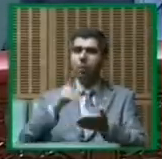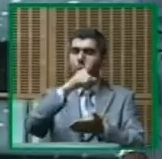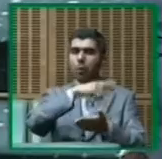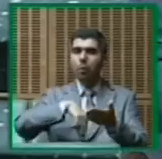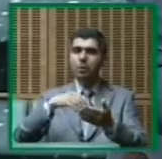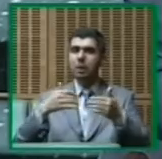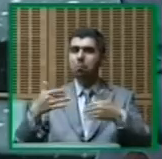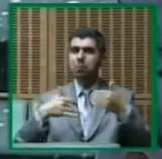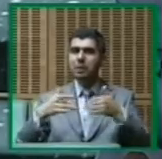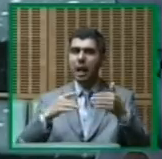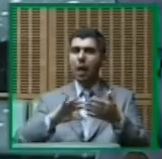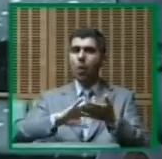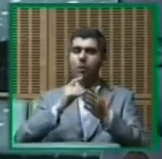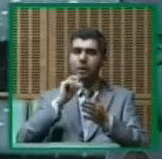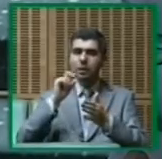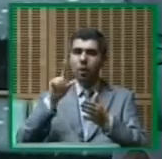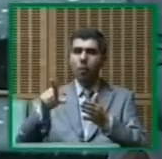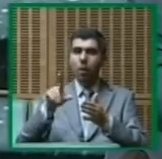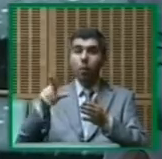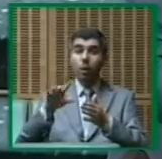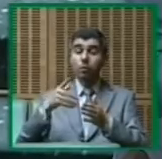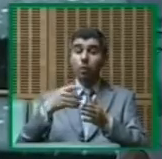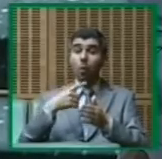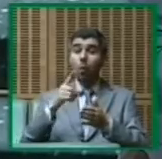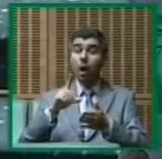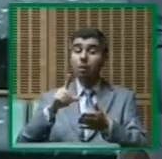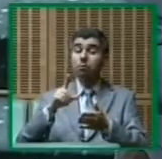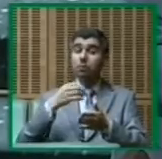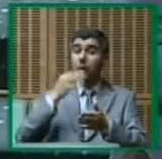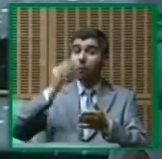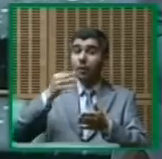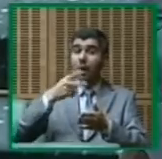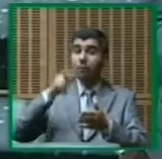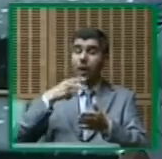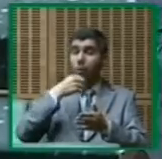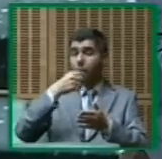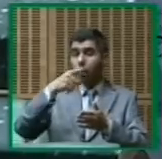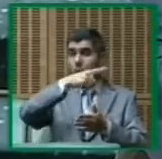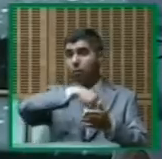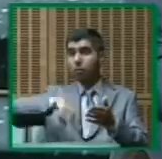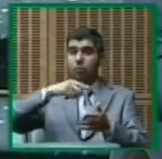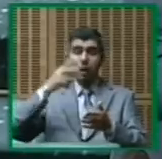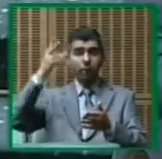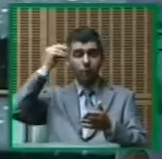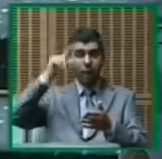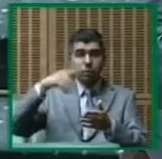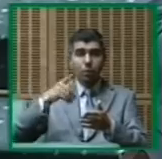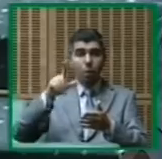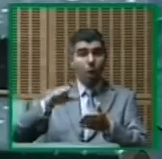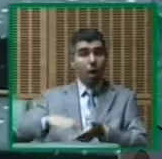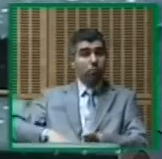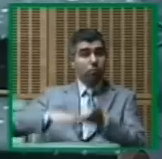بعروضها وليس كمنتجين للثروة الثقافية، في حاجة إلى الظروف الاجتماعية المواتية